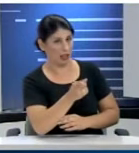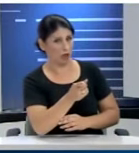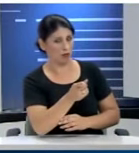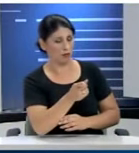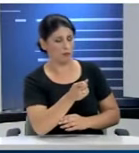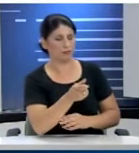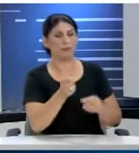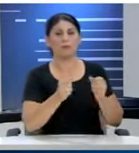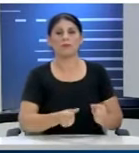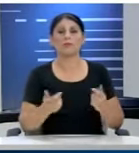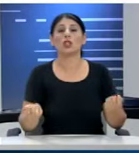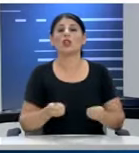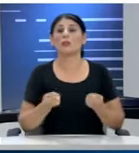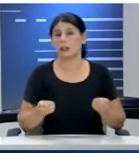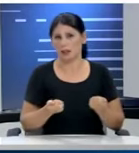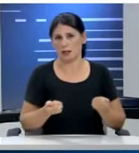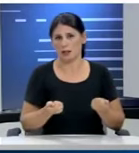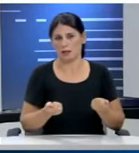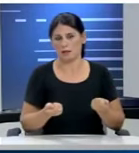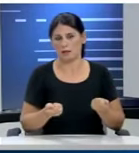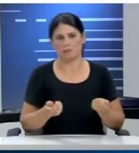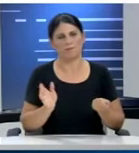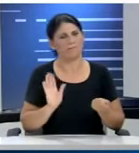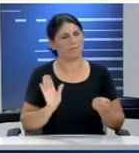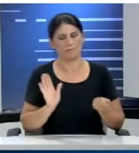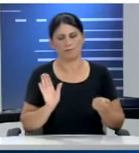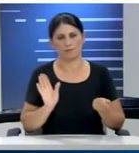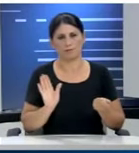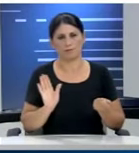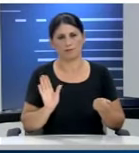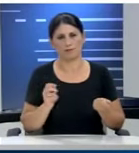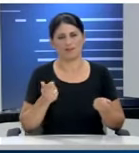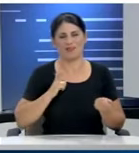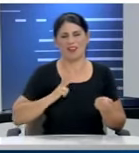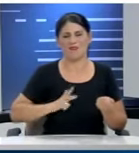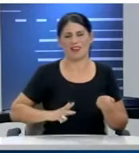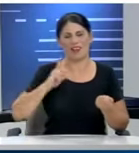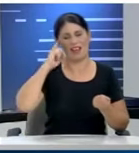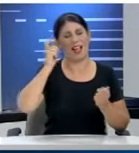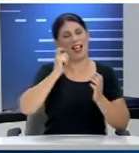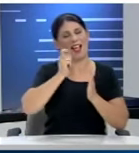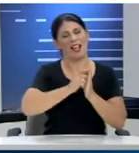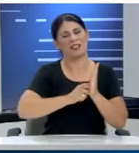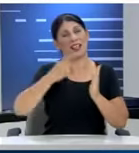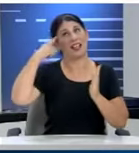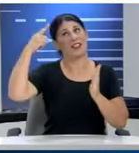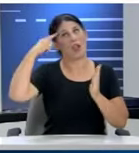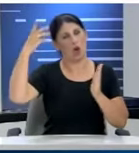με βάση τα έργα και τα πεπραγμένα σας και όχι βεβαίως με βάση ευχάριστες εκθέσεις ιδεών.